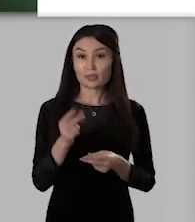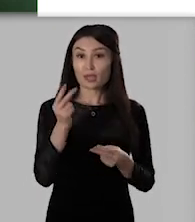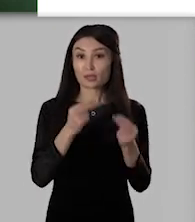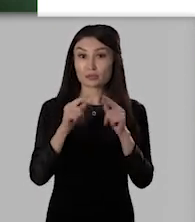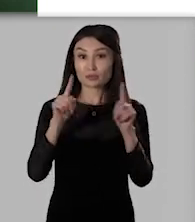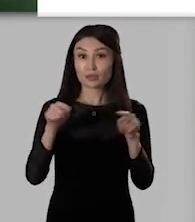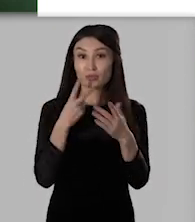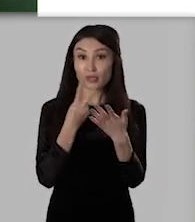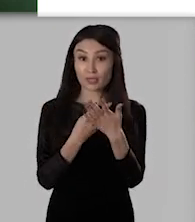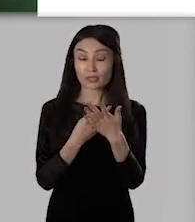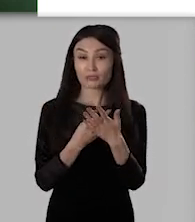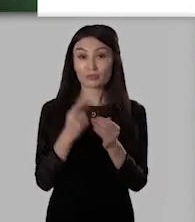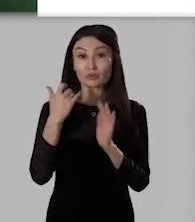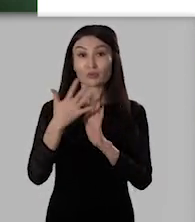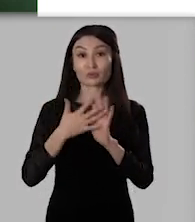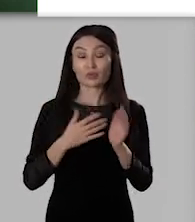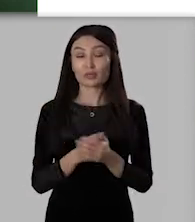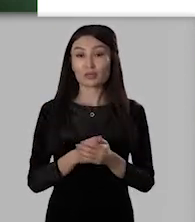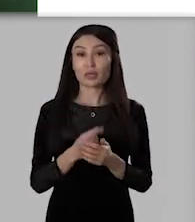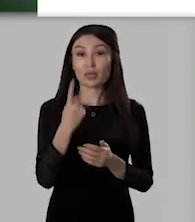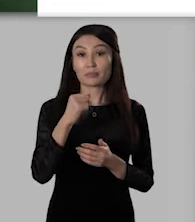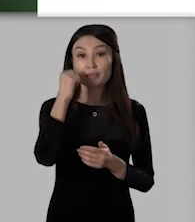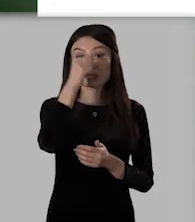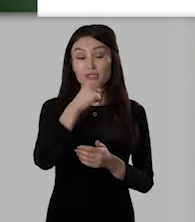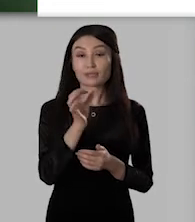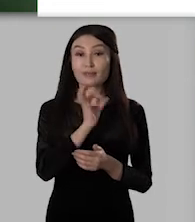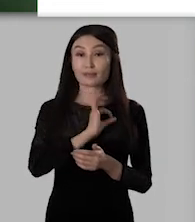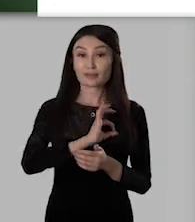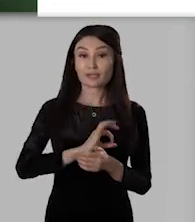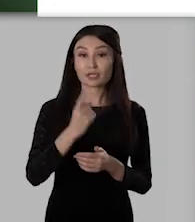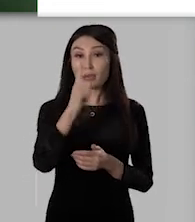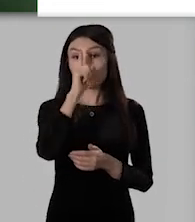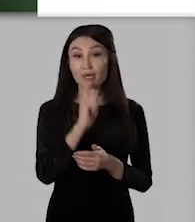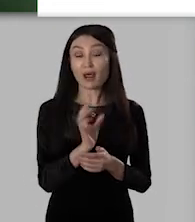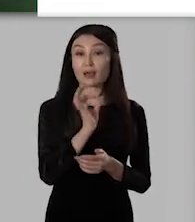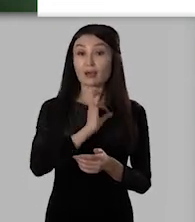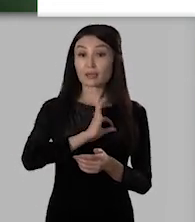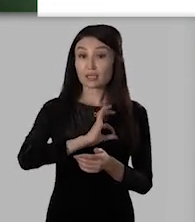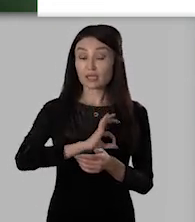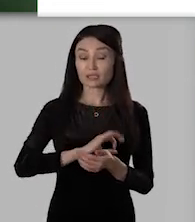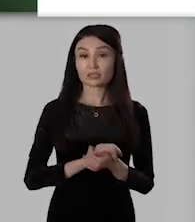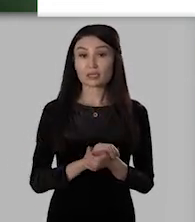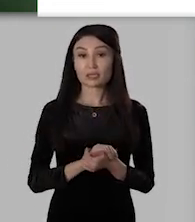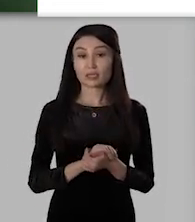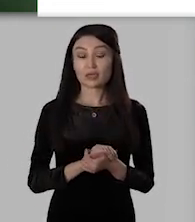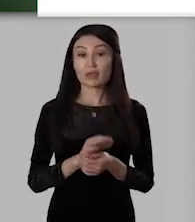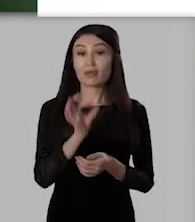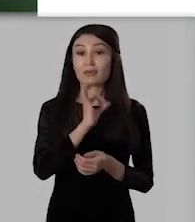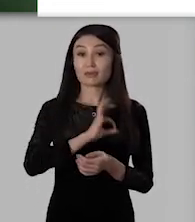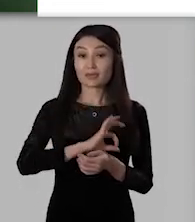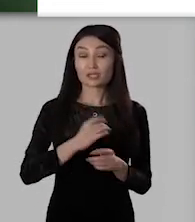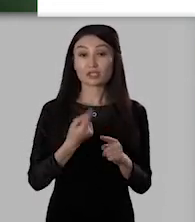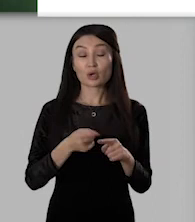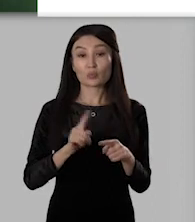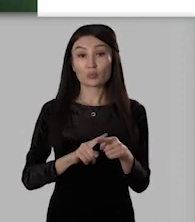карап түшүнүп алалы. Бир жылдык киреше, бир айлык киреше. Демек киреше